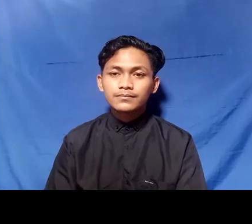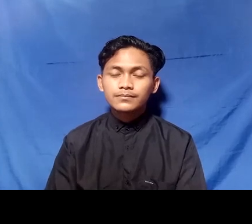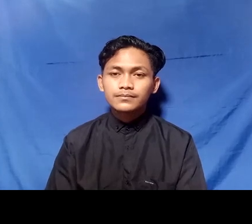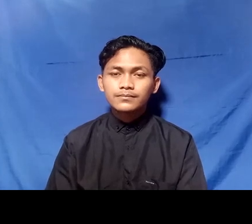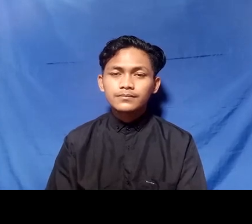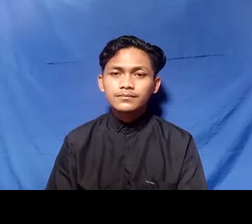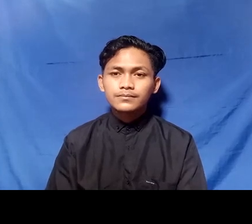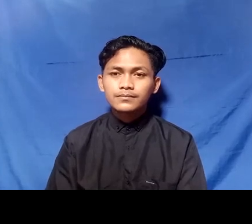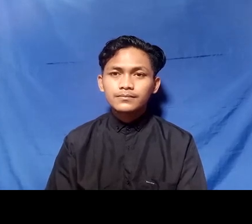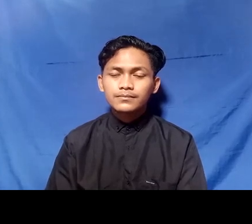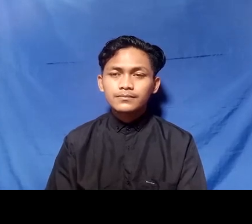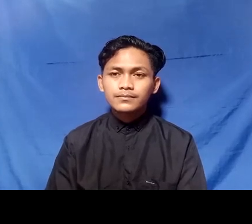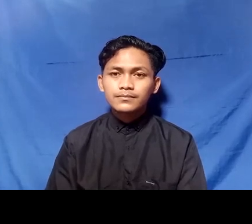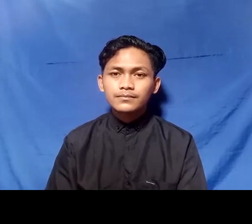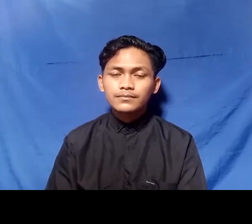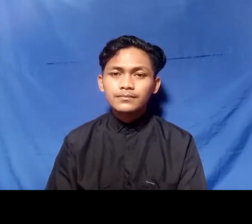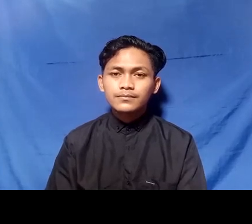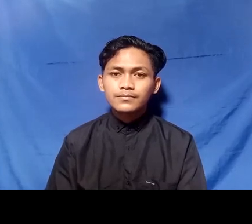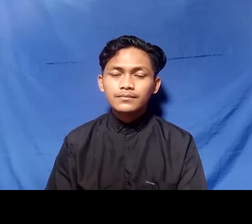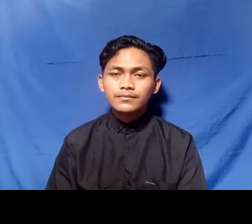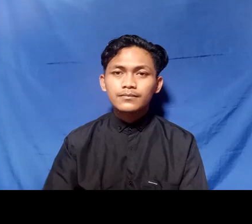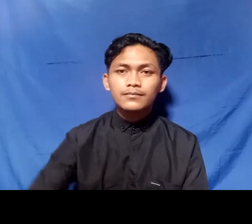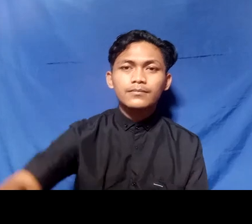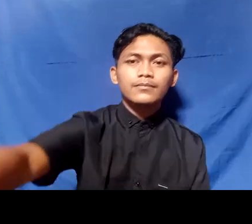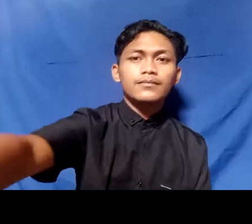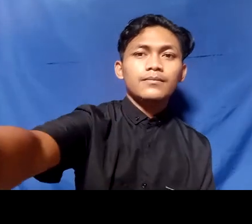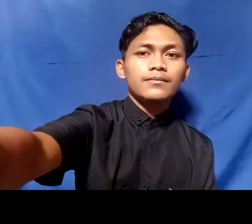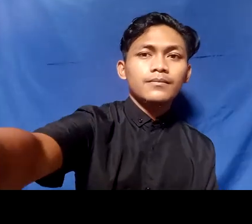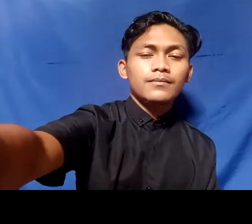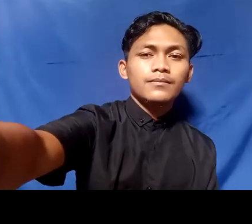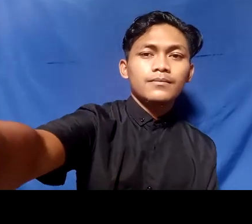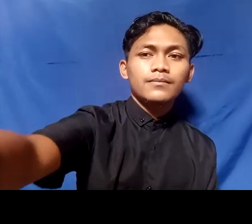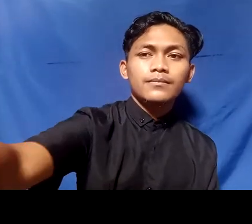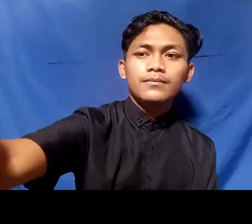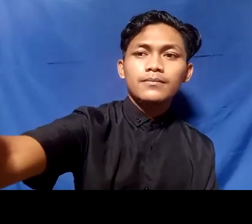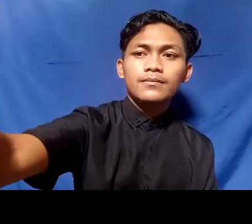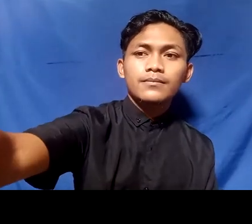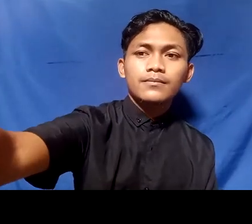kita lihat ada bedanya gitu ya